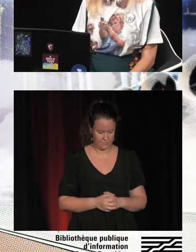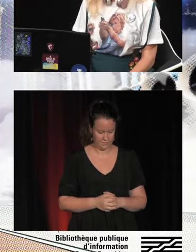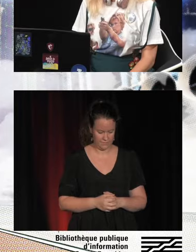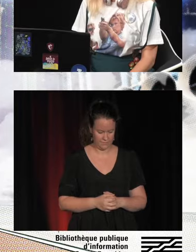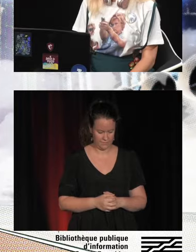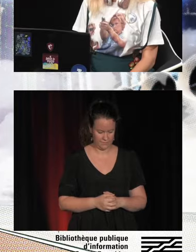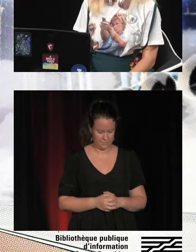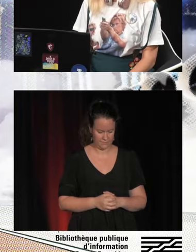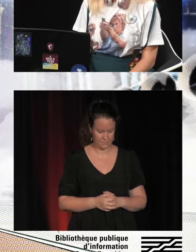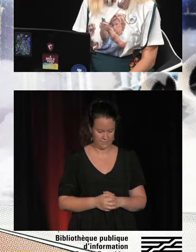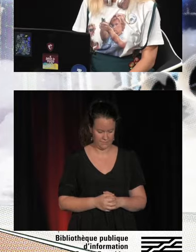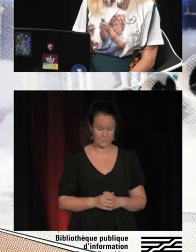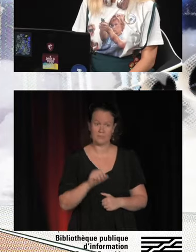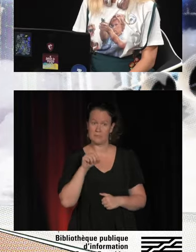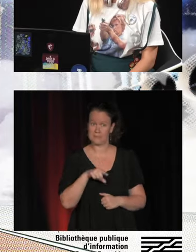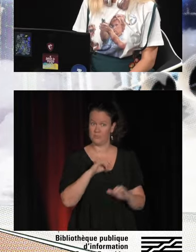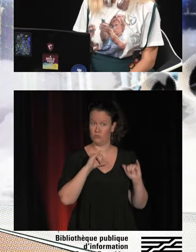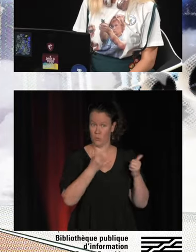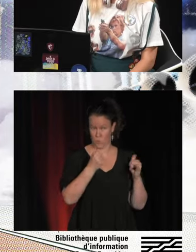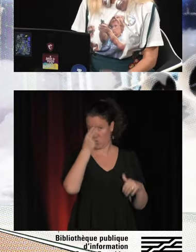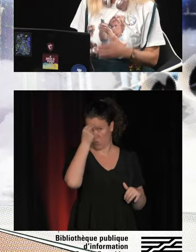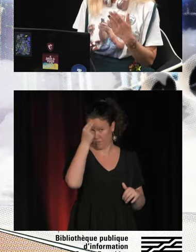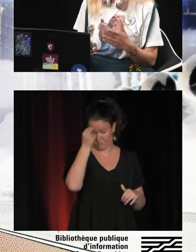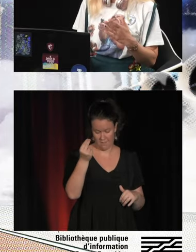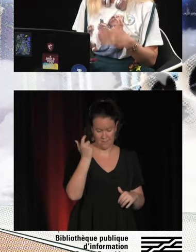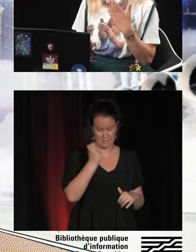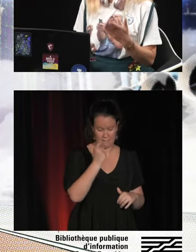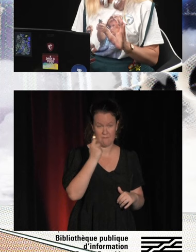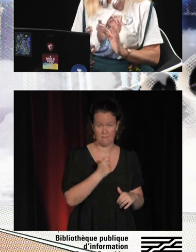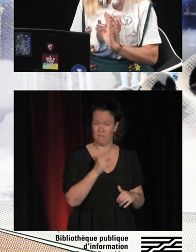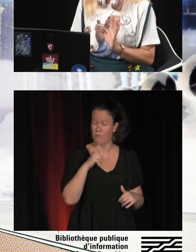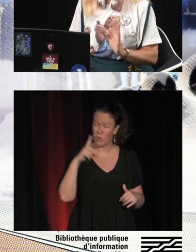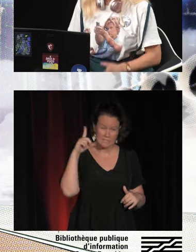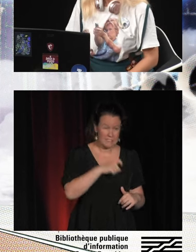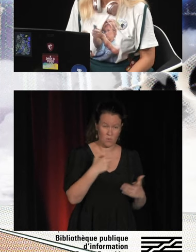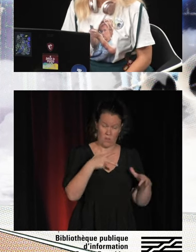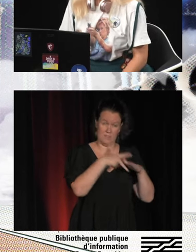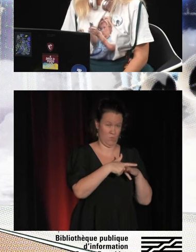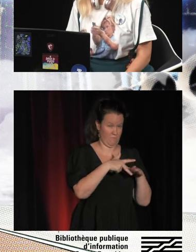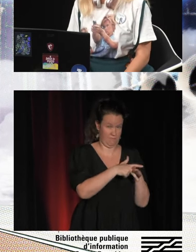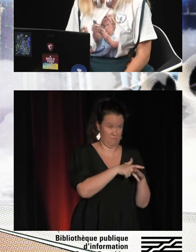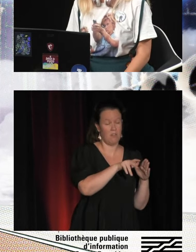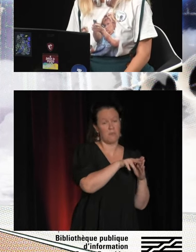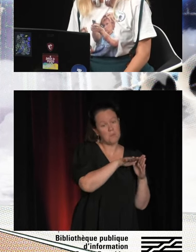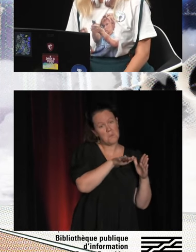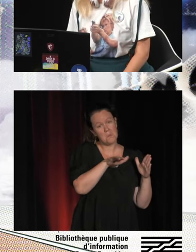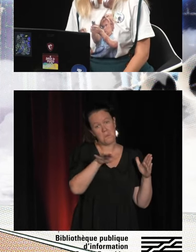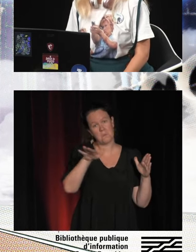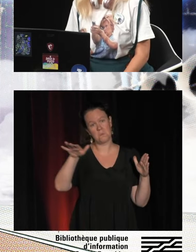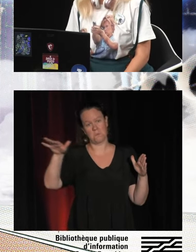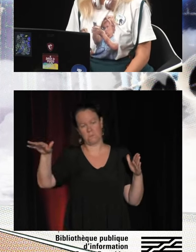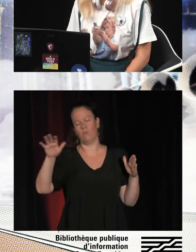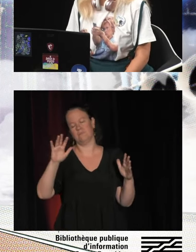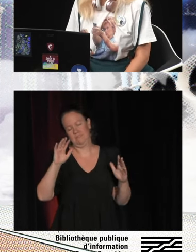En vrai, dans Tintin au Tibet, vraiment, le plus difficile, c'est le début du jeu, honnêtement. Je vais dire